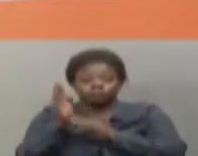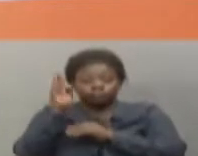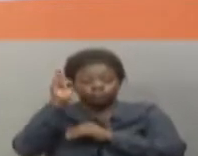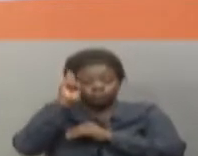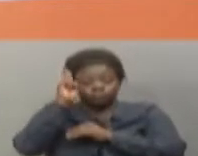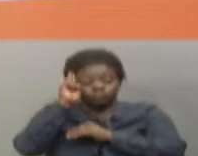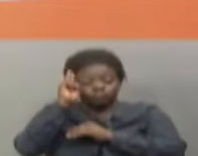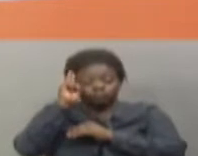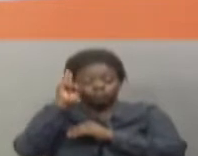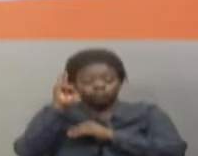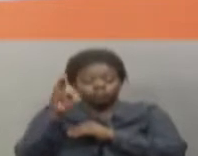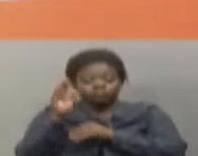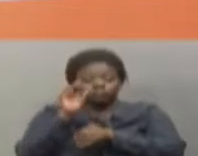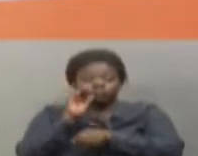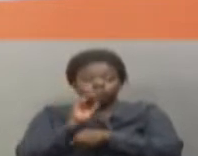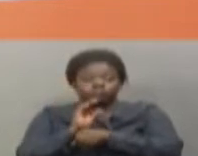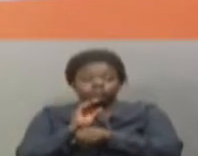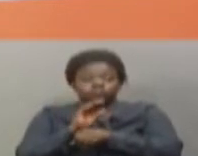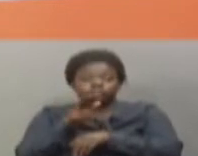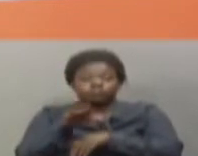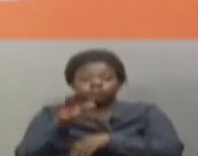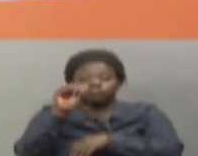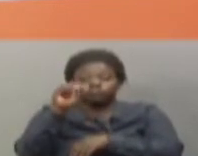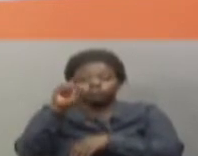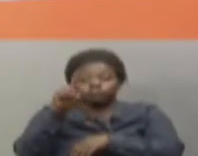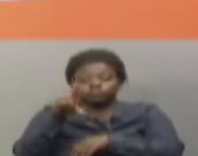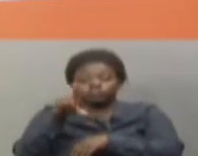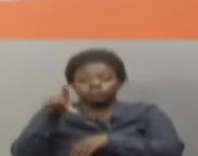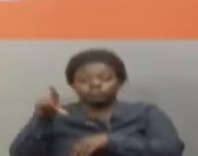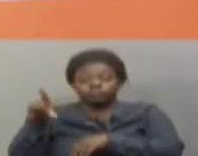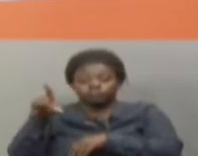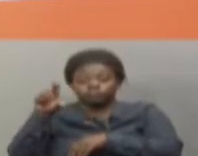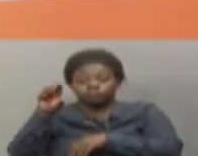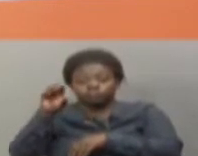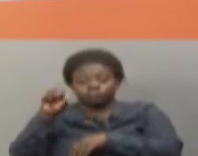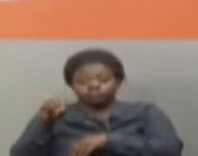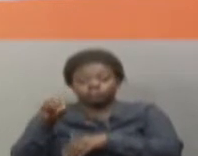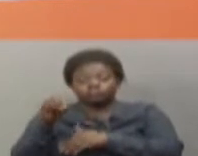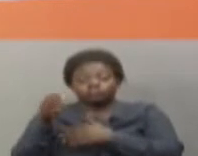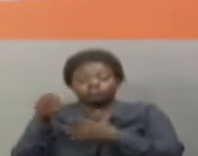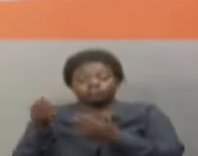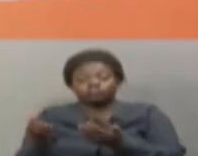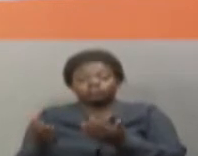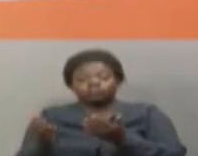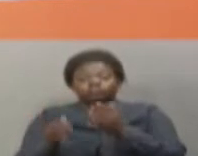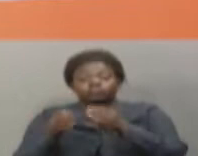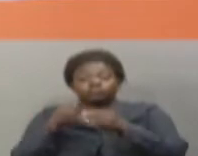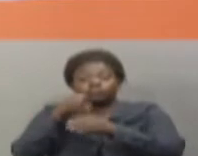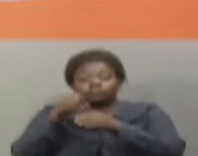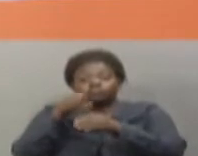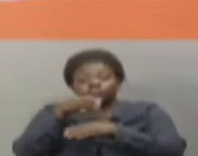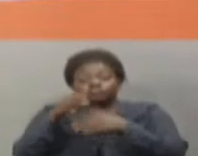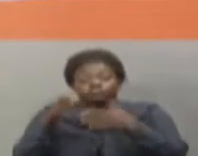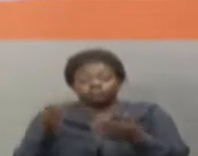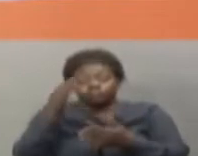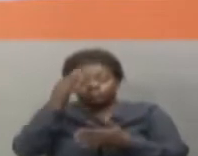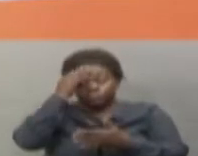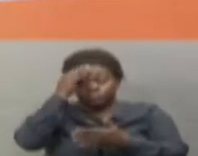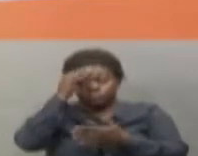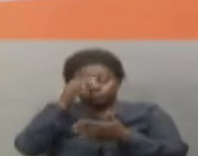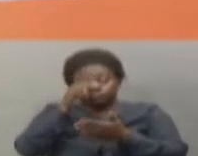omuyima w'ekkanisa eno Apollo Kivegulaya. Apollo Kivegulaya ono yanyikiza nnyo enzikiriza